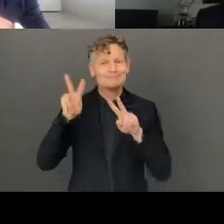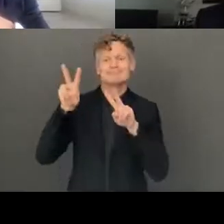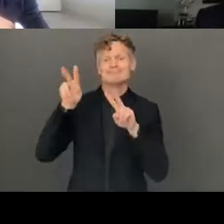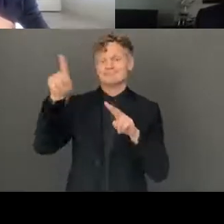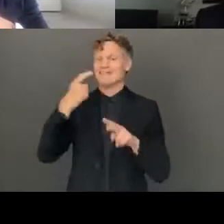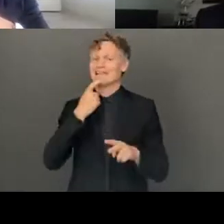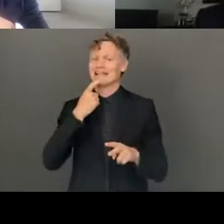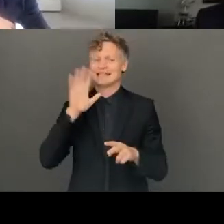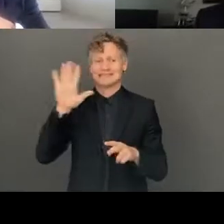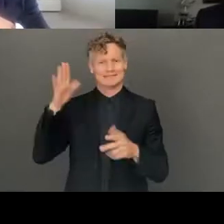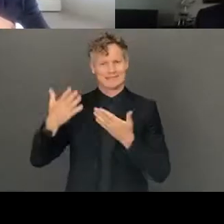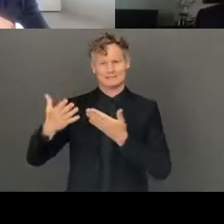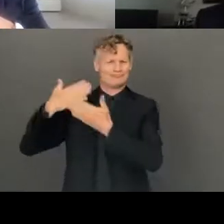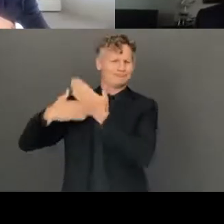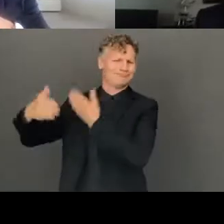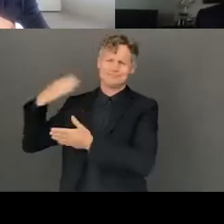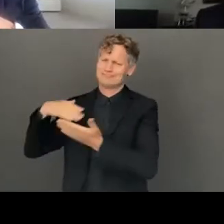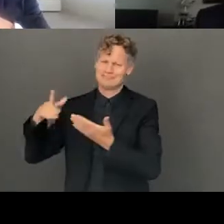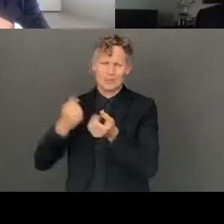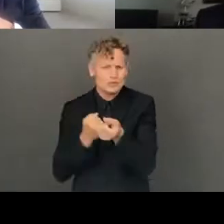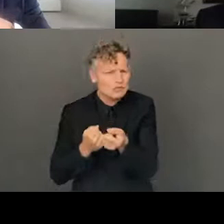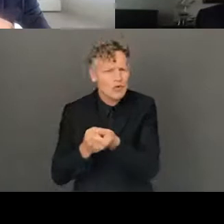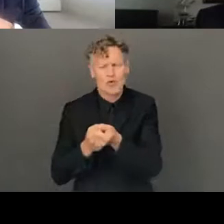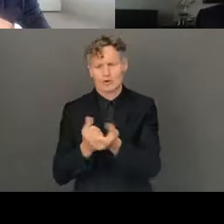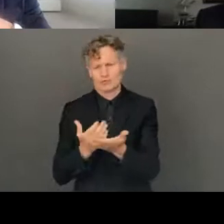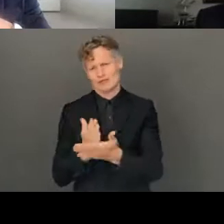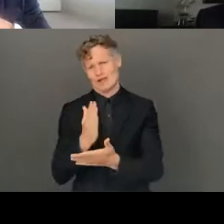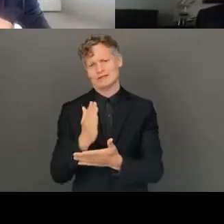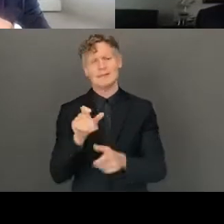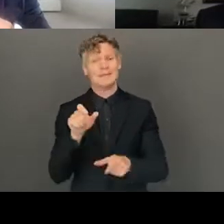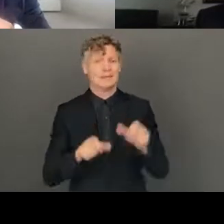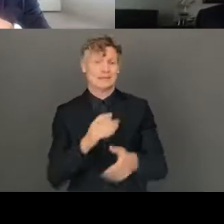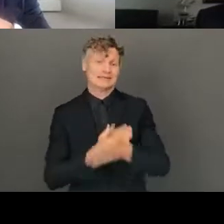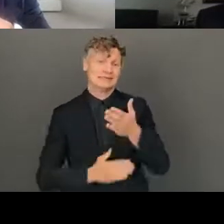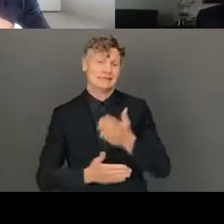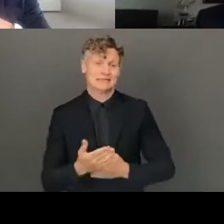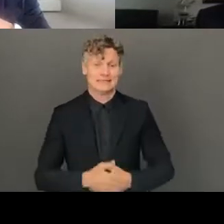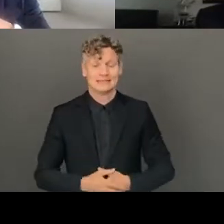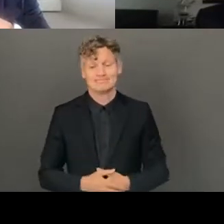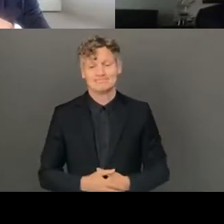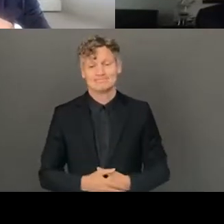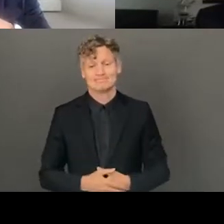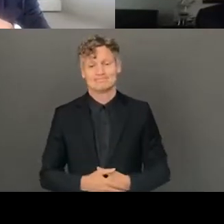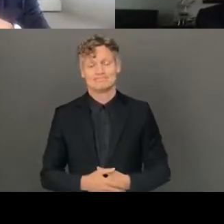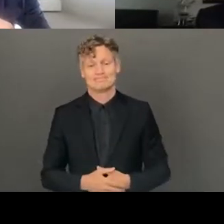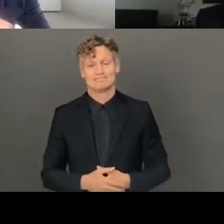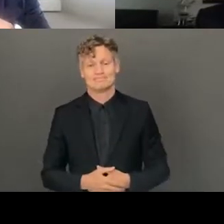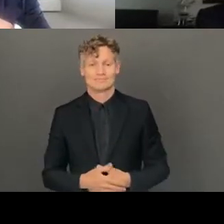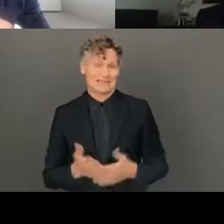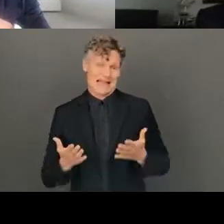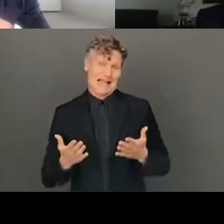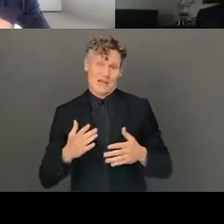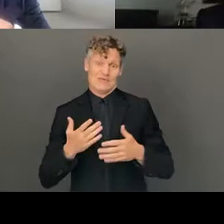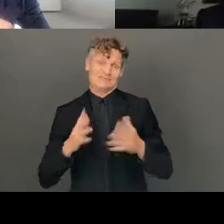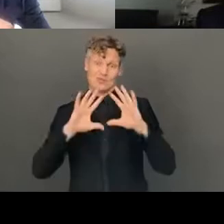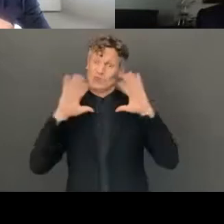tournons toujours vers la Finlande et leur rôle traditionnel dans le soutien des droits des personnes handicapées, surtout pendant une